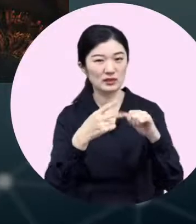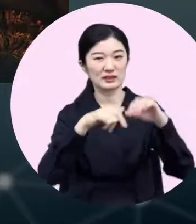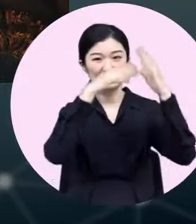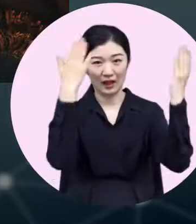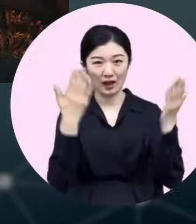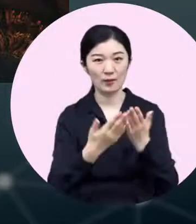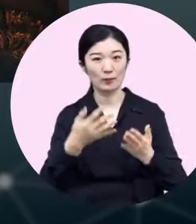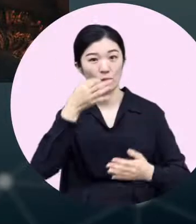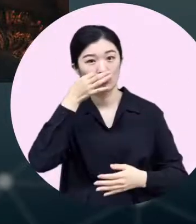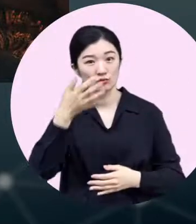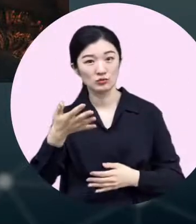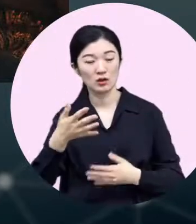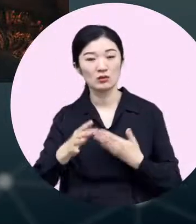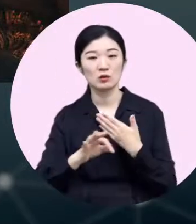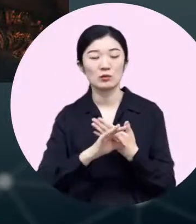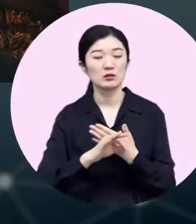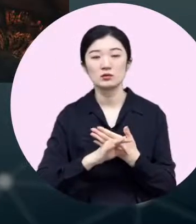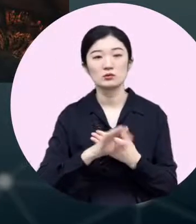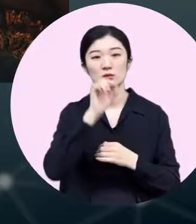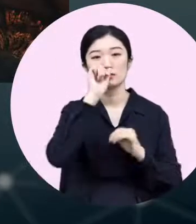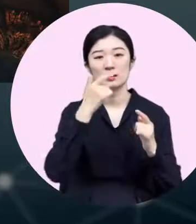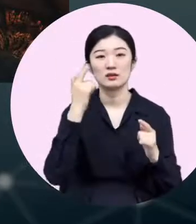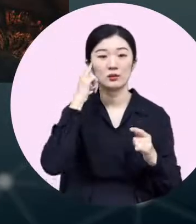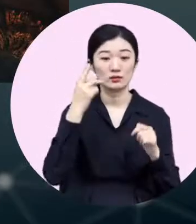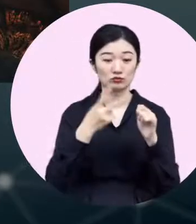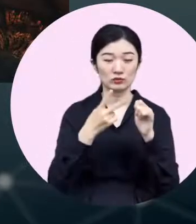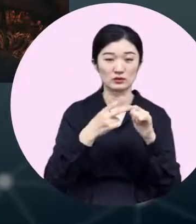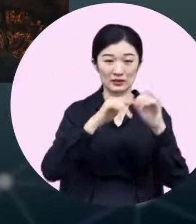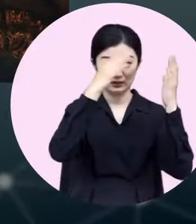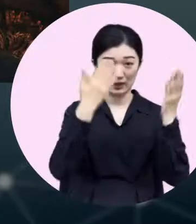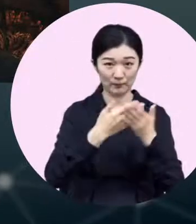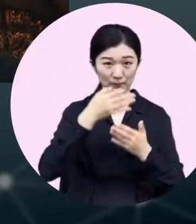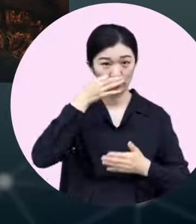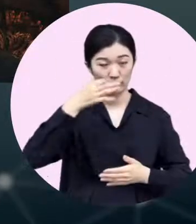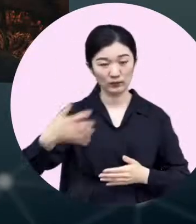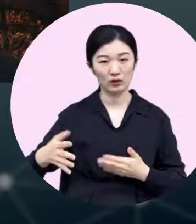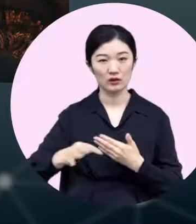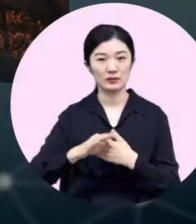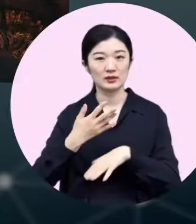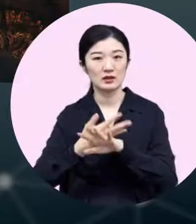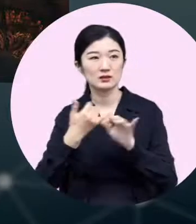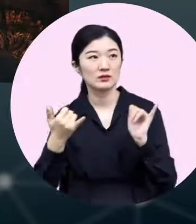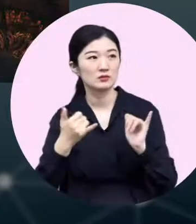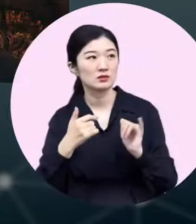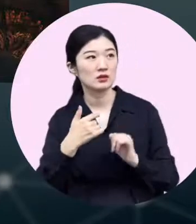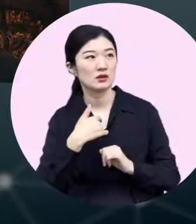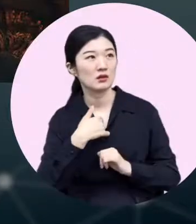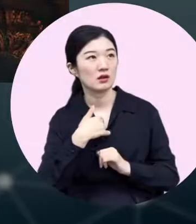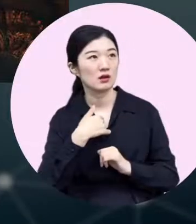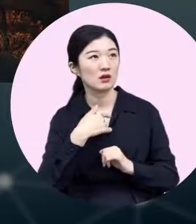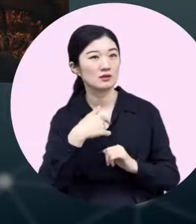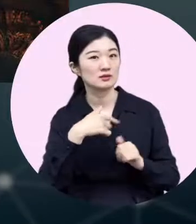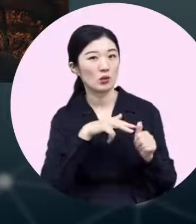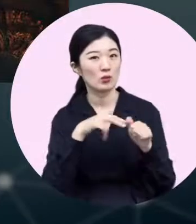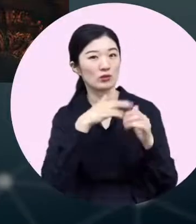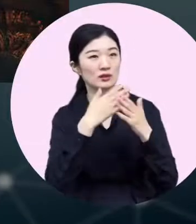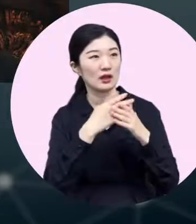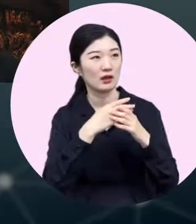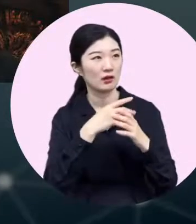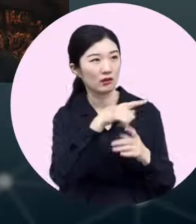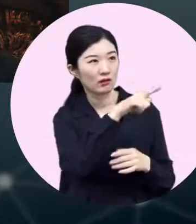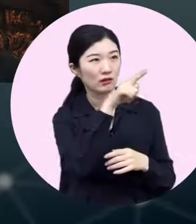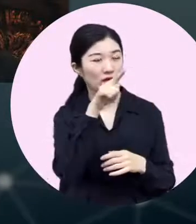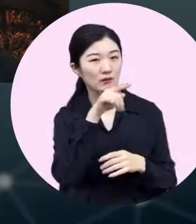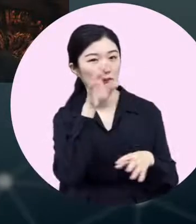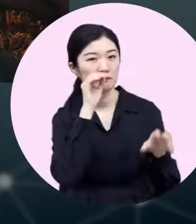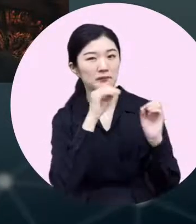않은 화면까지도 참가자들이 볼 수 있기 때문에, 네, 제가 지금 방금 했던 것처럼 딱 이 자료만 선택해서 딱